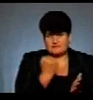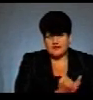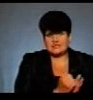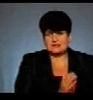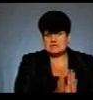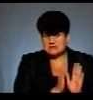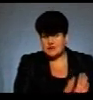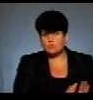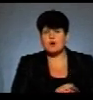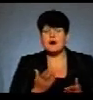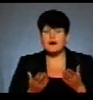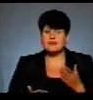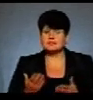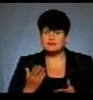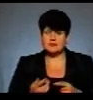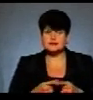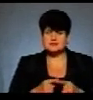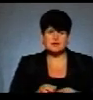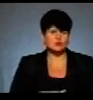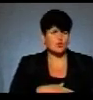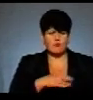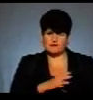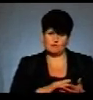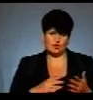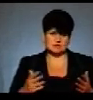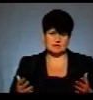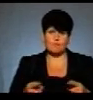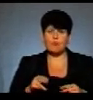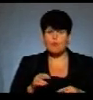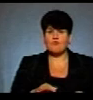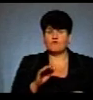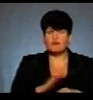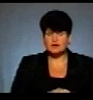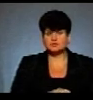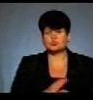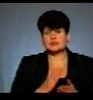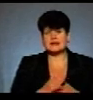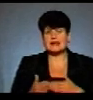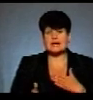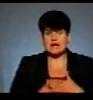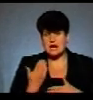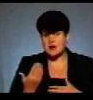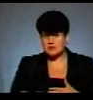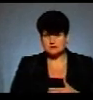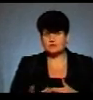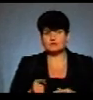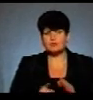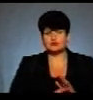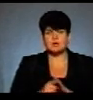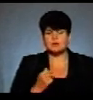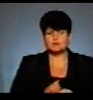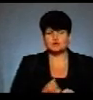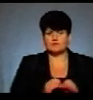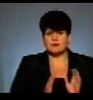систему. Але це тривалий ще процес, тобто зараз по факту діє каральна функція, вона вступила в